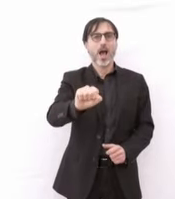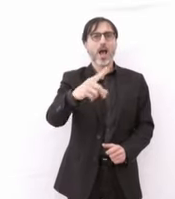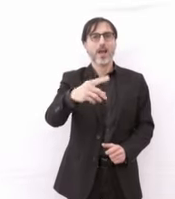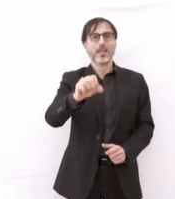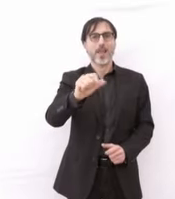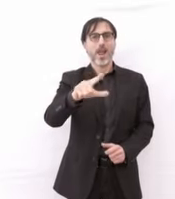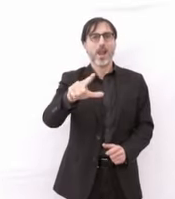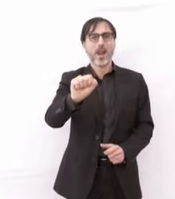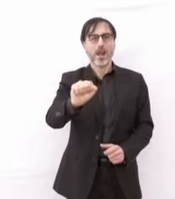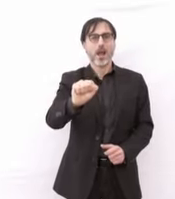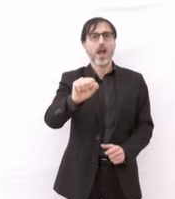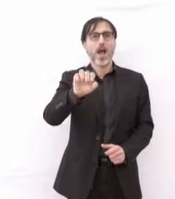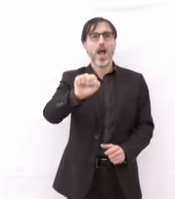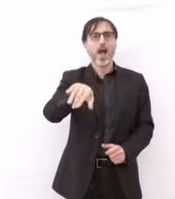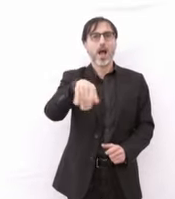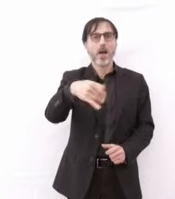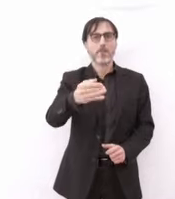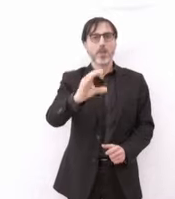Michele Amico,